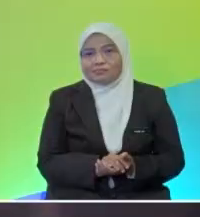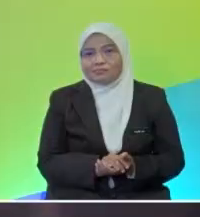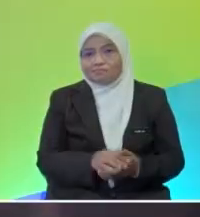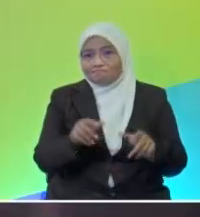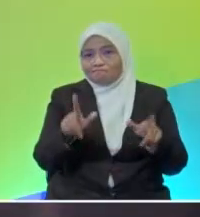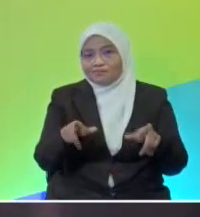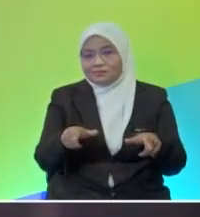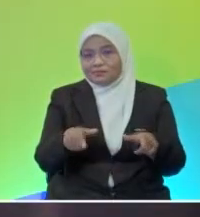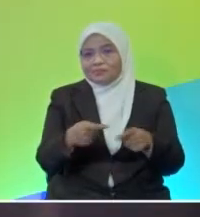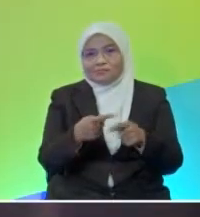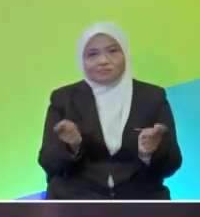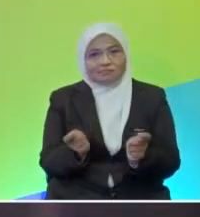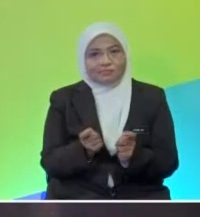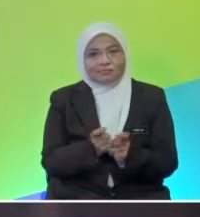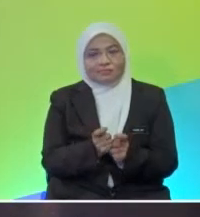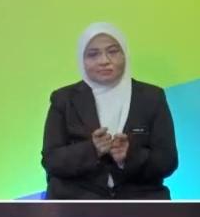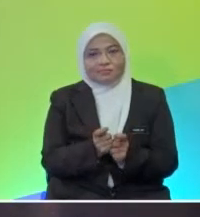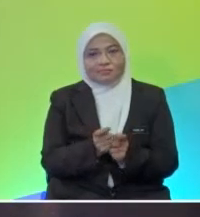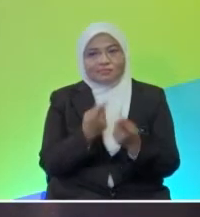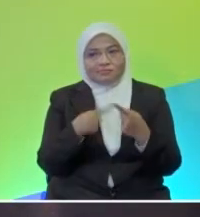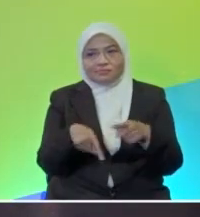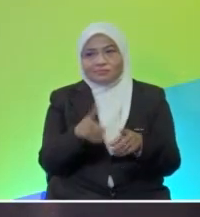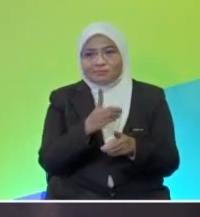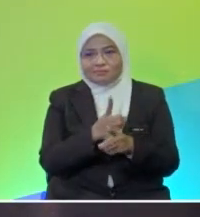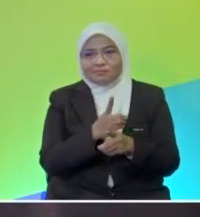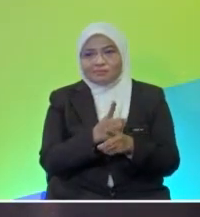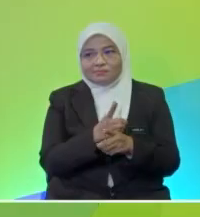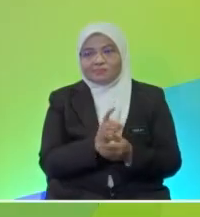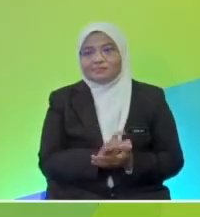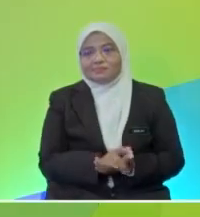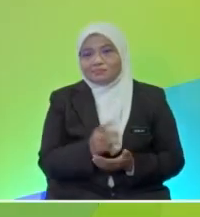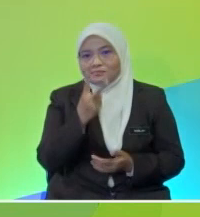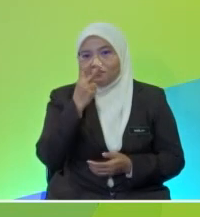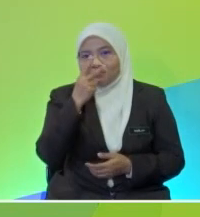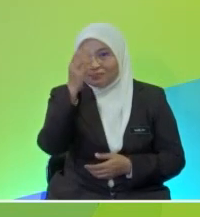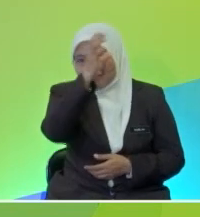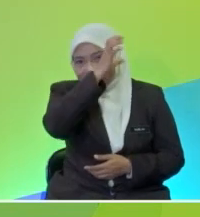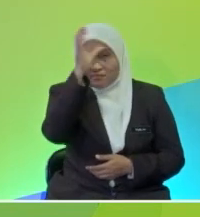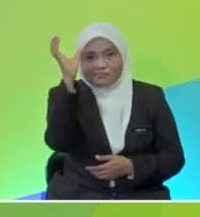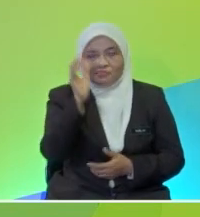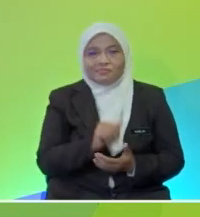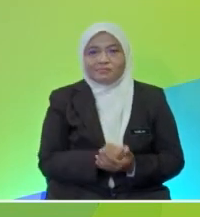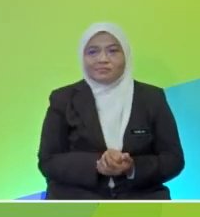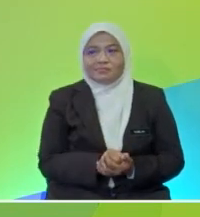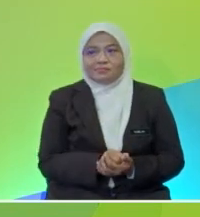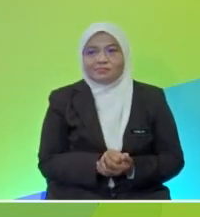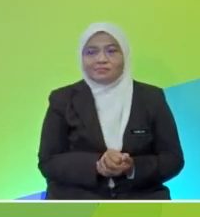utara tepat Betul lah kagum mah terima kasih kita